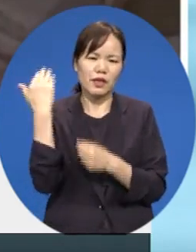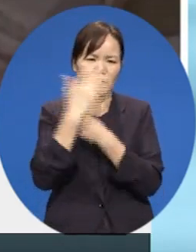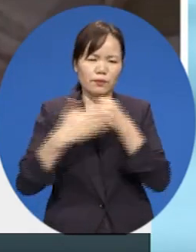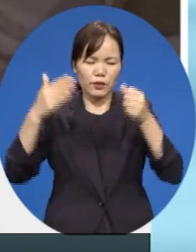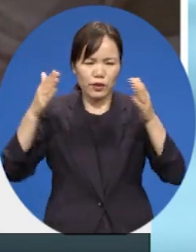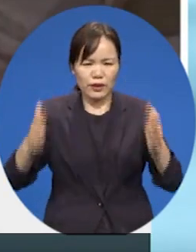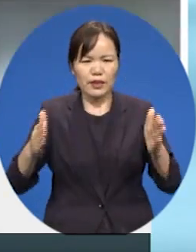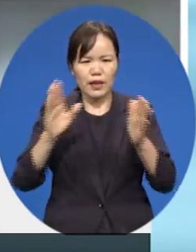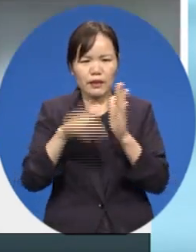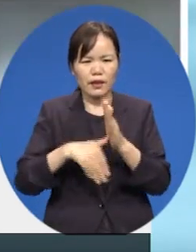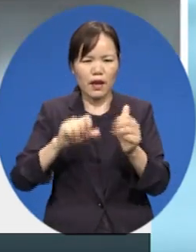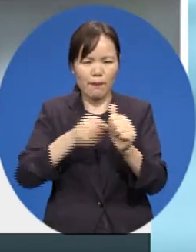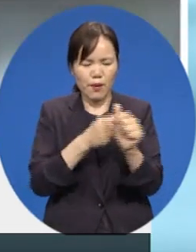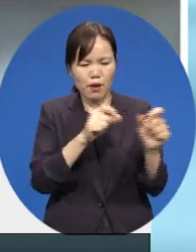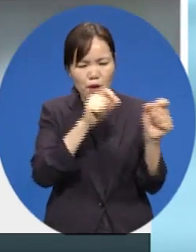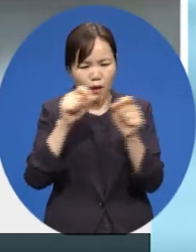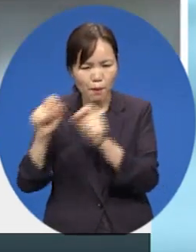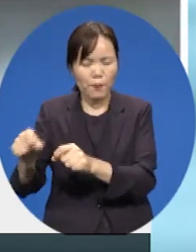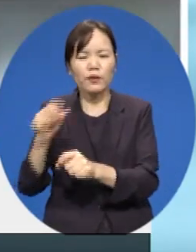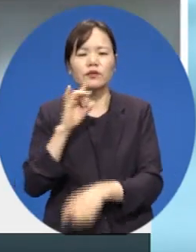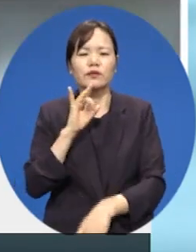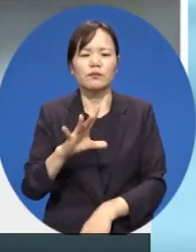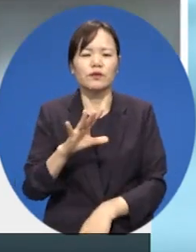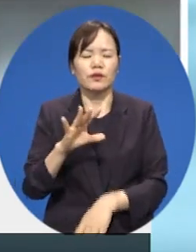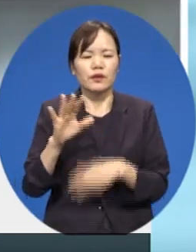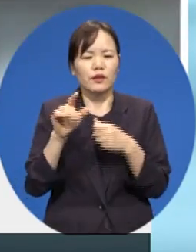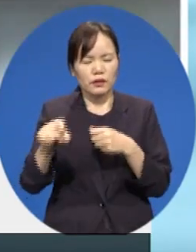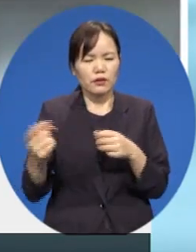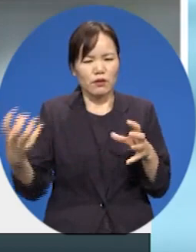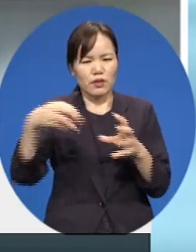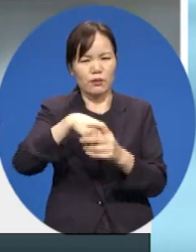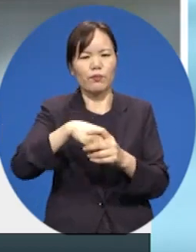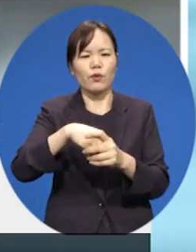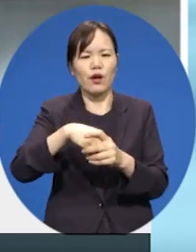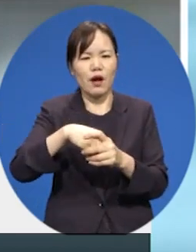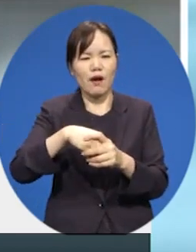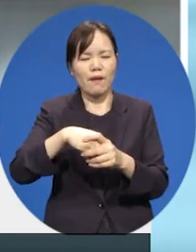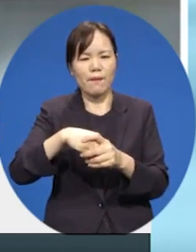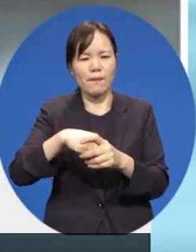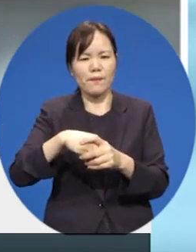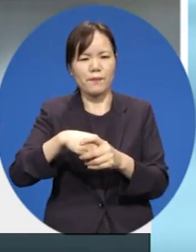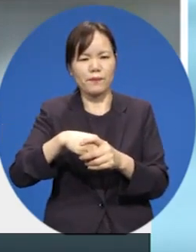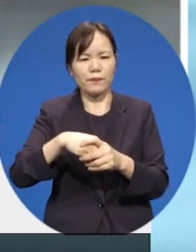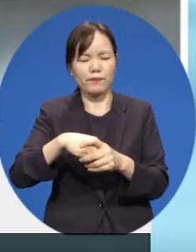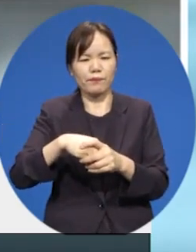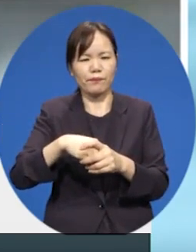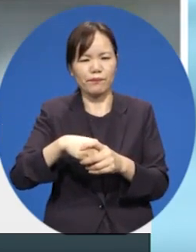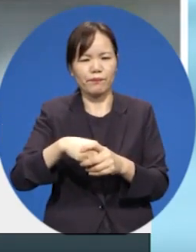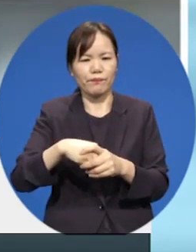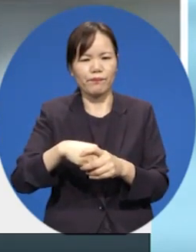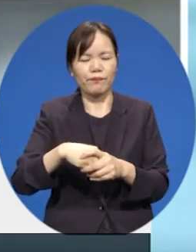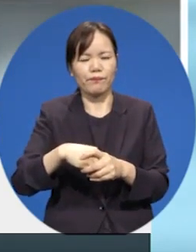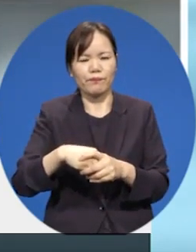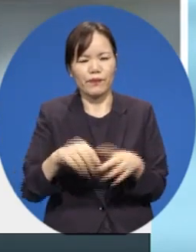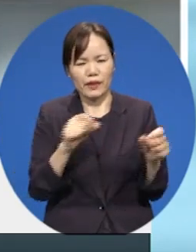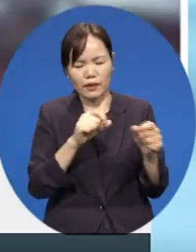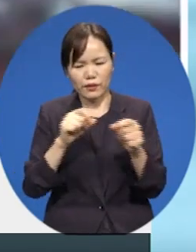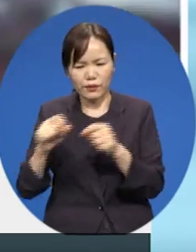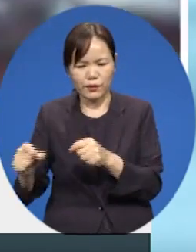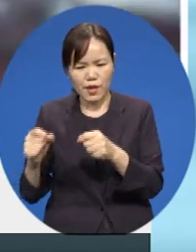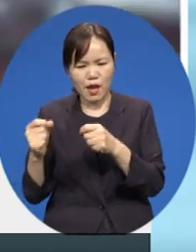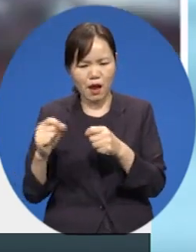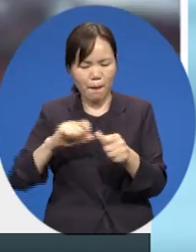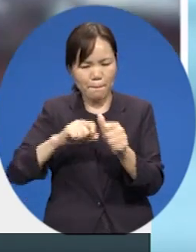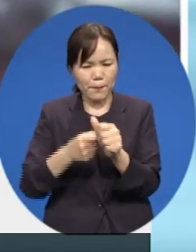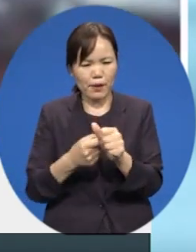기간 때 형을 유해준 거거든요 그것까지 지금 요번에 이제 다시 사랑할 수가 있고 그 때 유해준 이 실형 다시